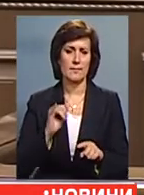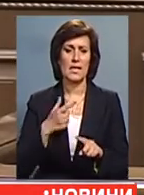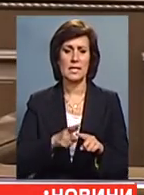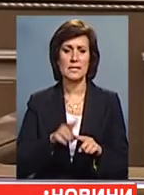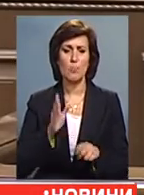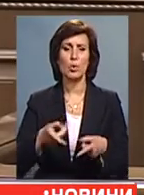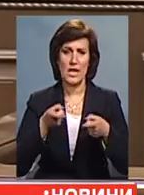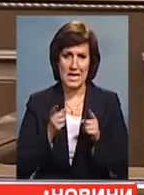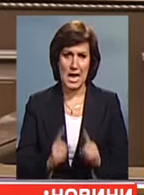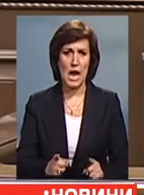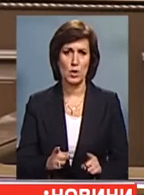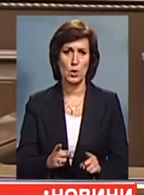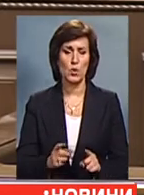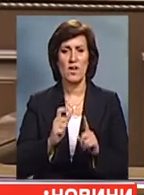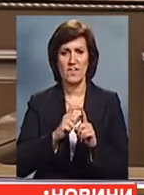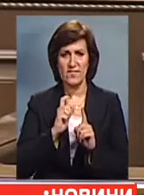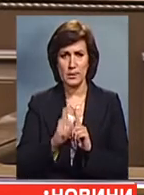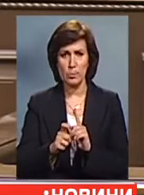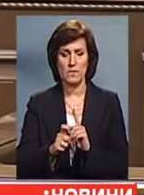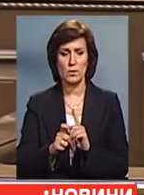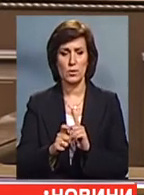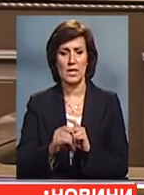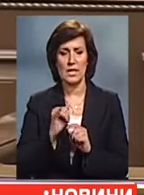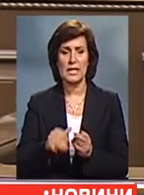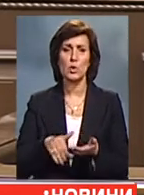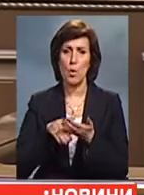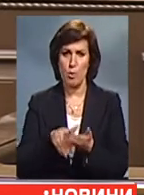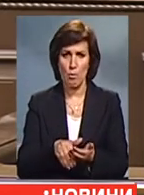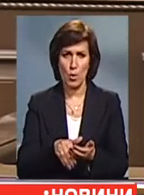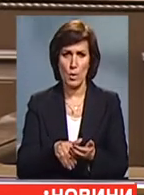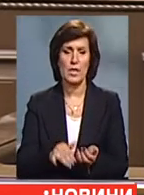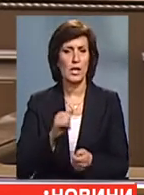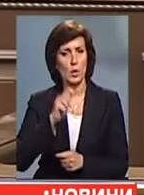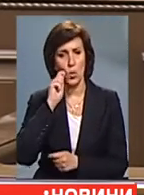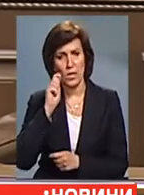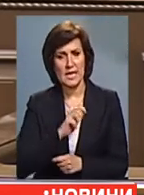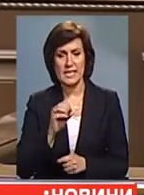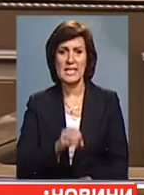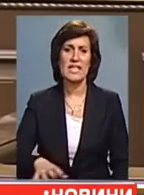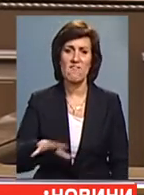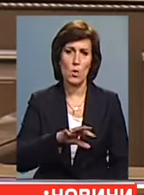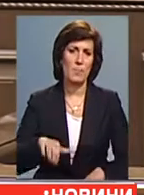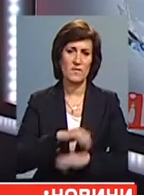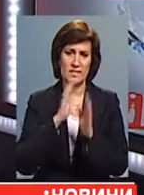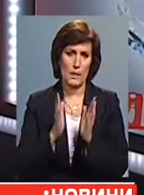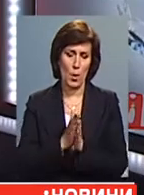буде реальною і відповіддю, і допомогою і Україні, і Європі в цілому.